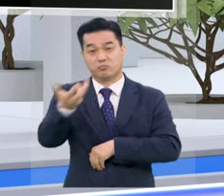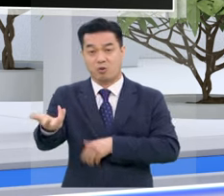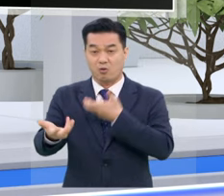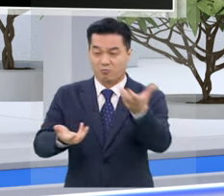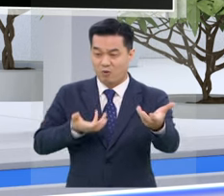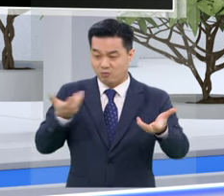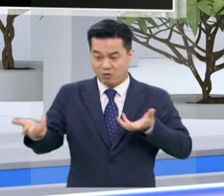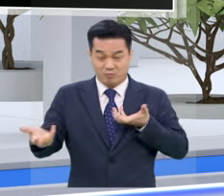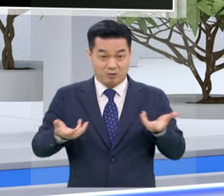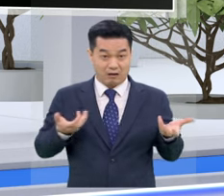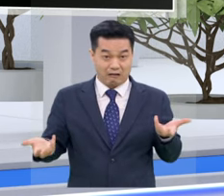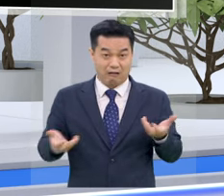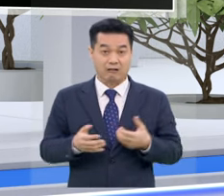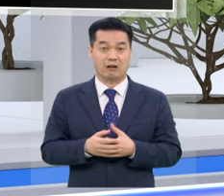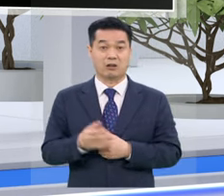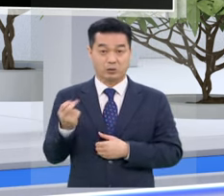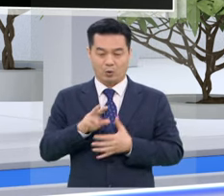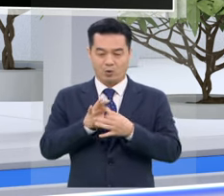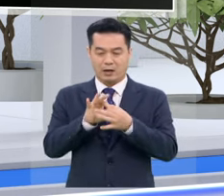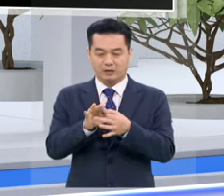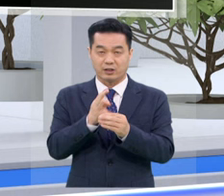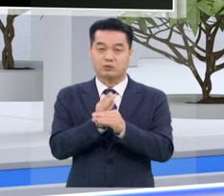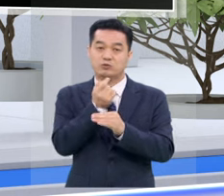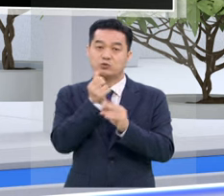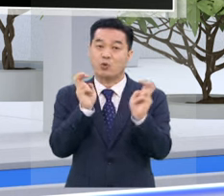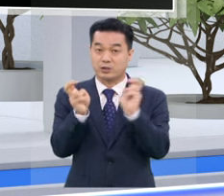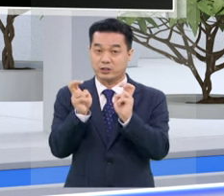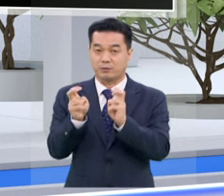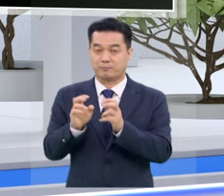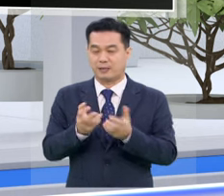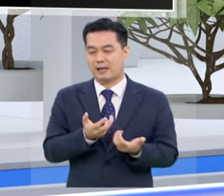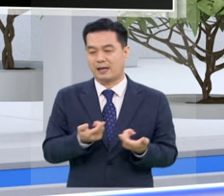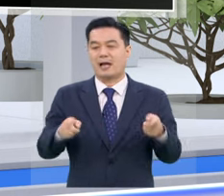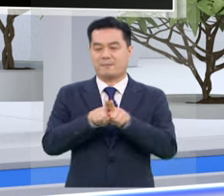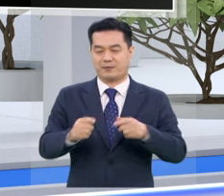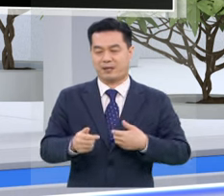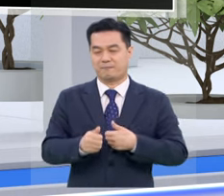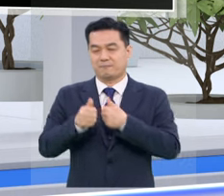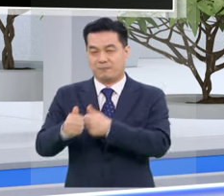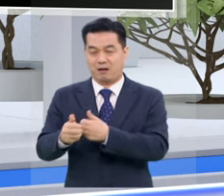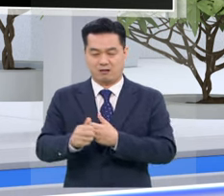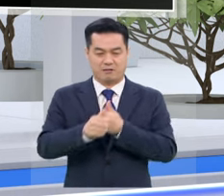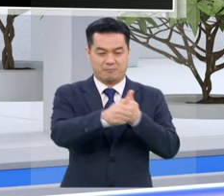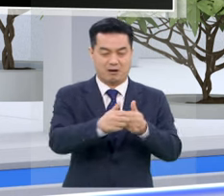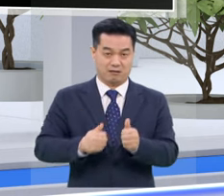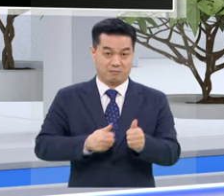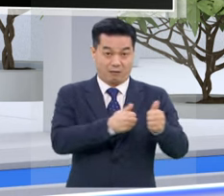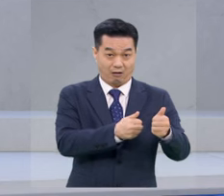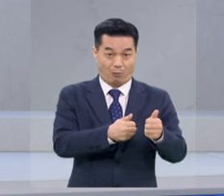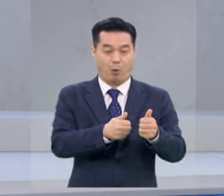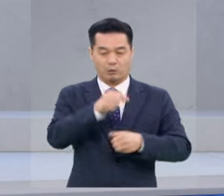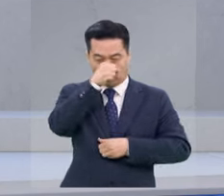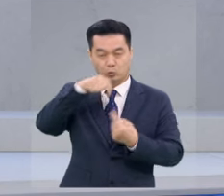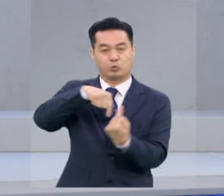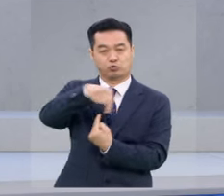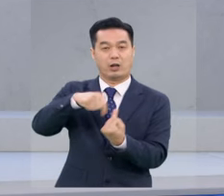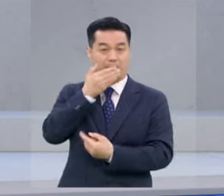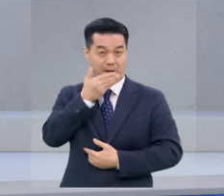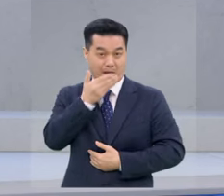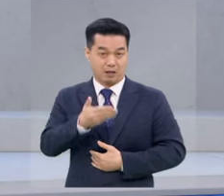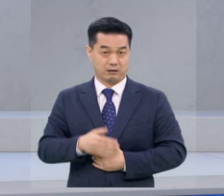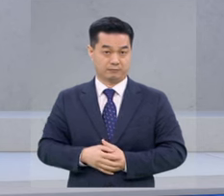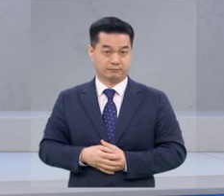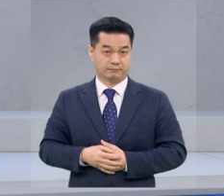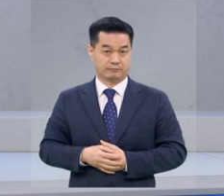연관 중소기업의 이전까지 동반된 더 큰 선한 결과를 가져올 것입니다 물론